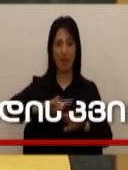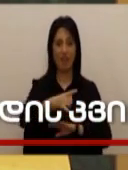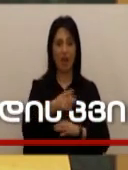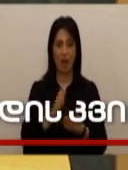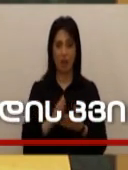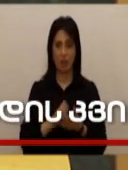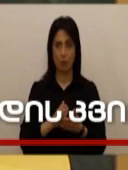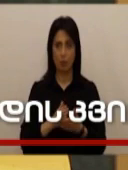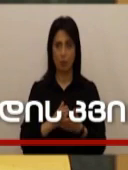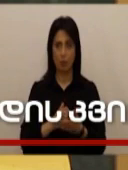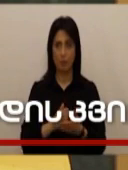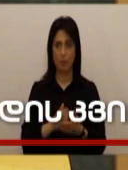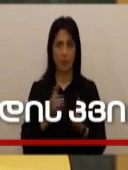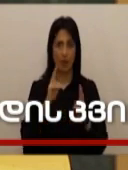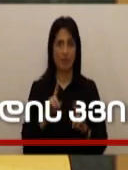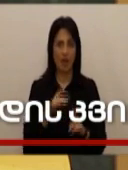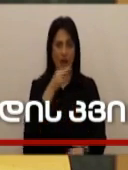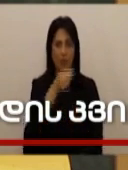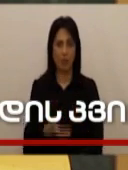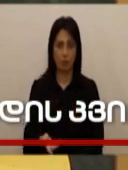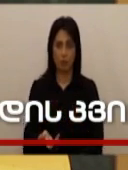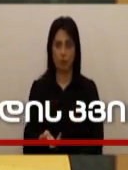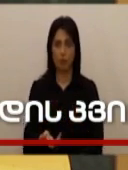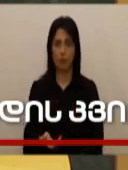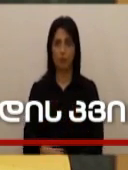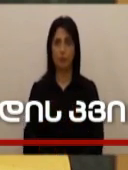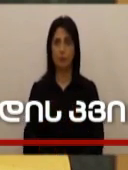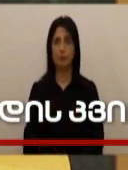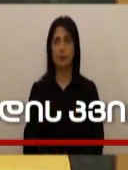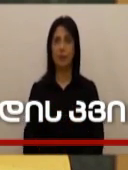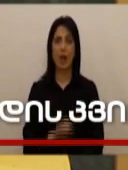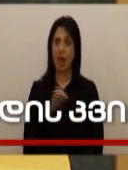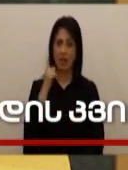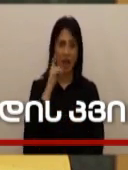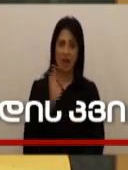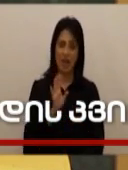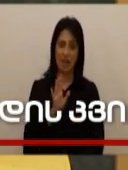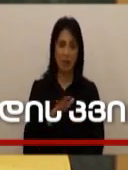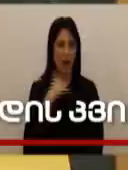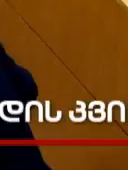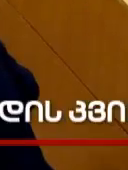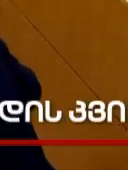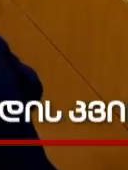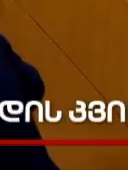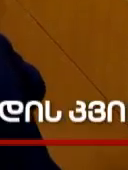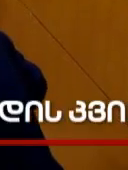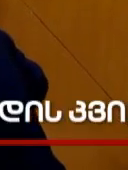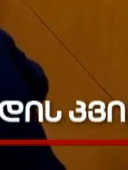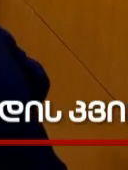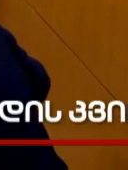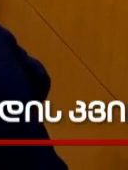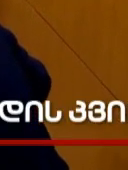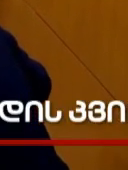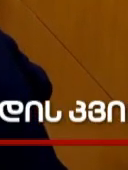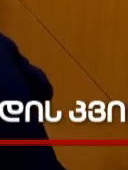არსებობს. Არ ვიცი რა უნდა გიპასუხოთ ახლა. Ან არ გესმით, ან არ გინდათ რომ გაიგოთ, ან თქვენ ტუნში ჩაიხედეთ, იქნებ თქვენ ტუნში